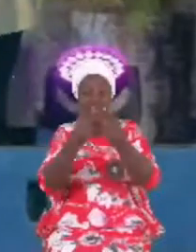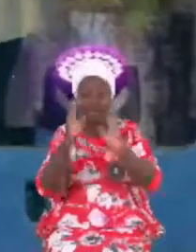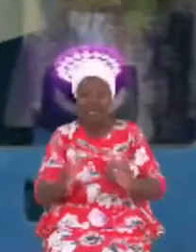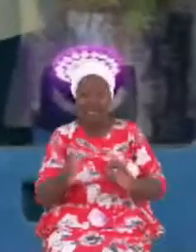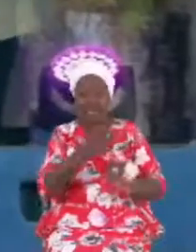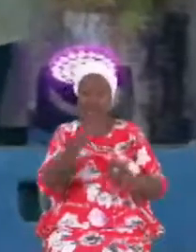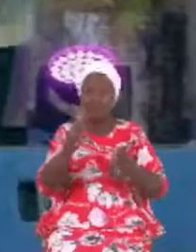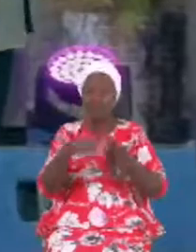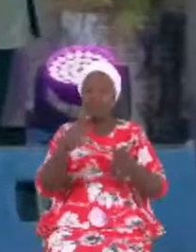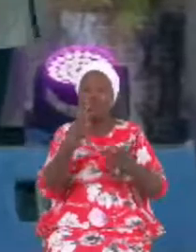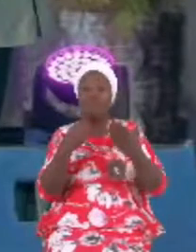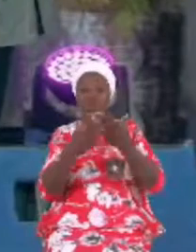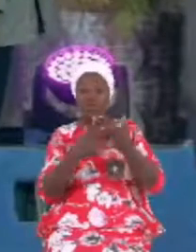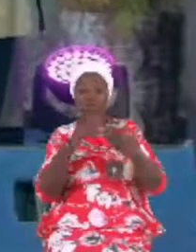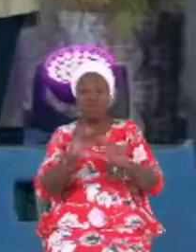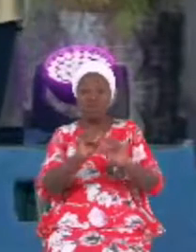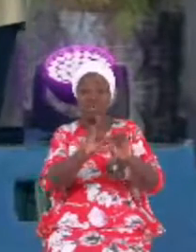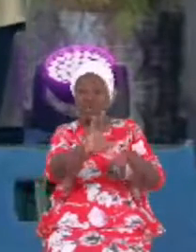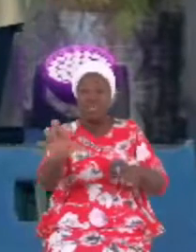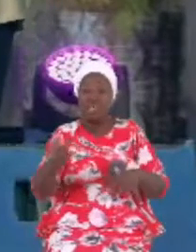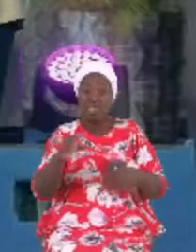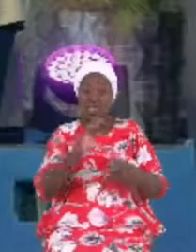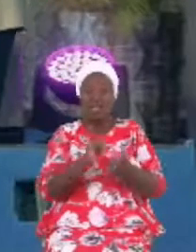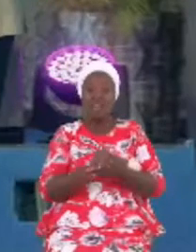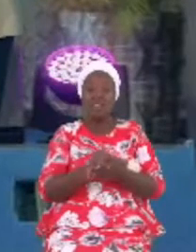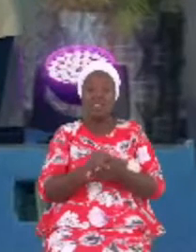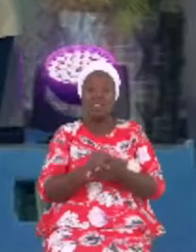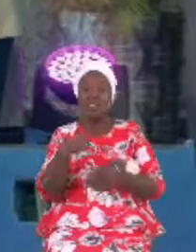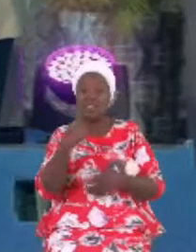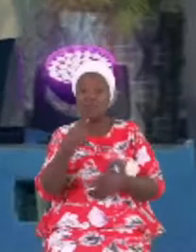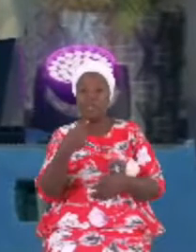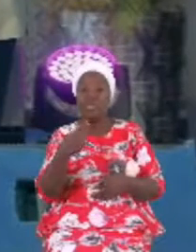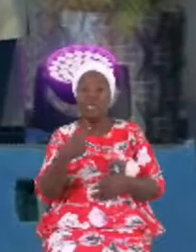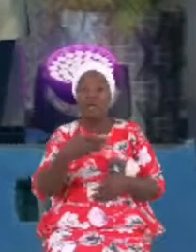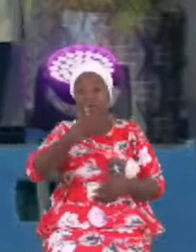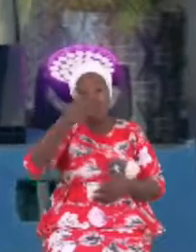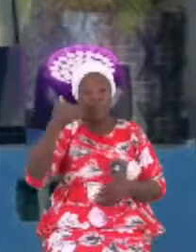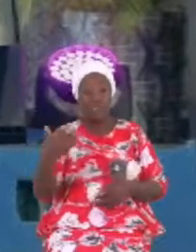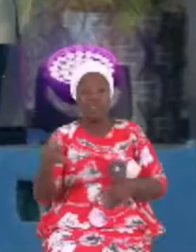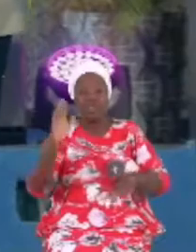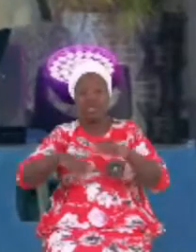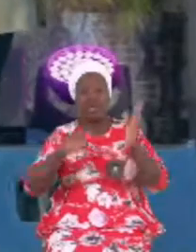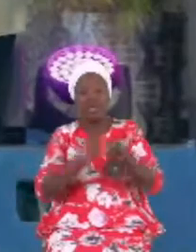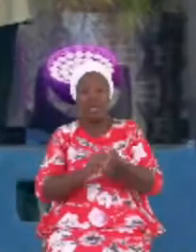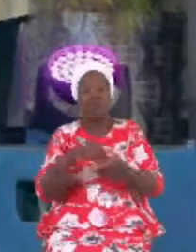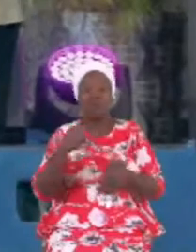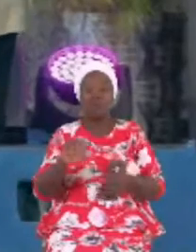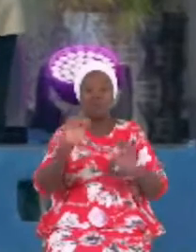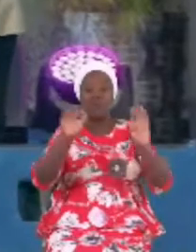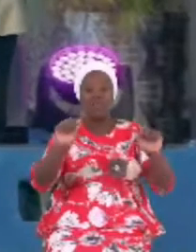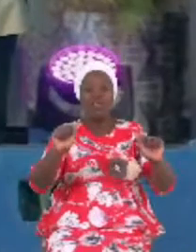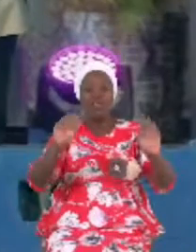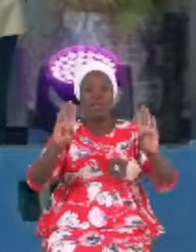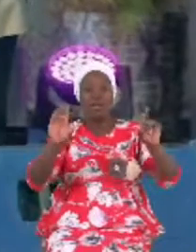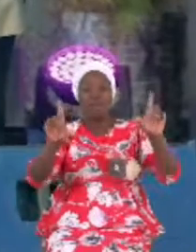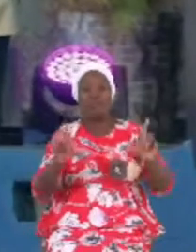pécheur pénitent et du sang de l'aspersion qui parle mieux que celui d'Abel. Ça,